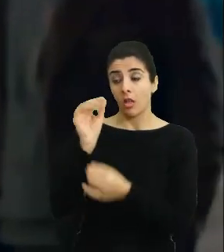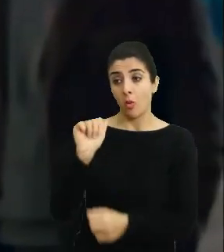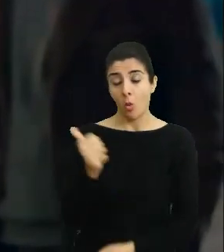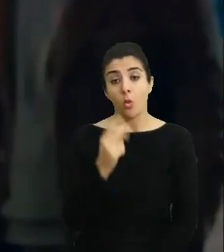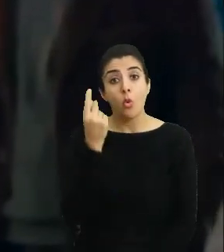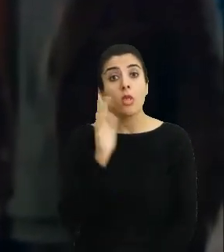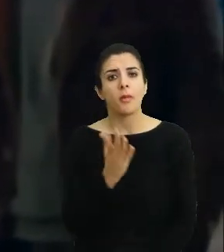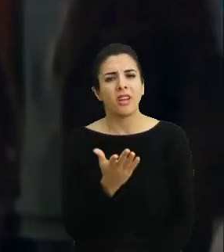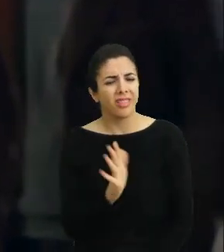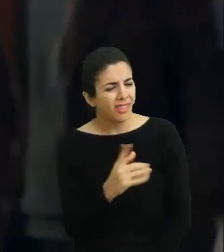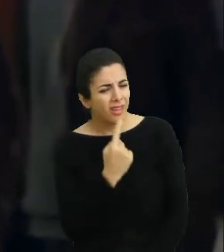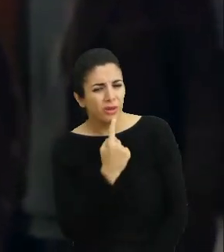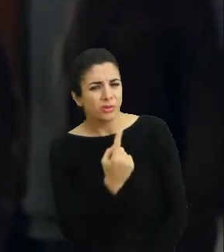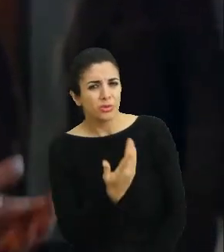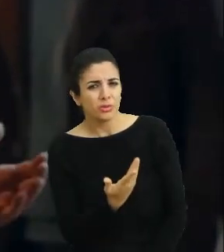doğrulttu. Ne?